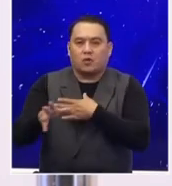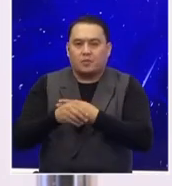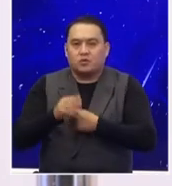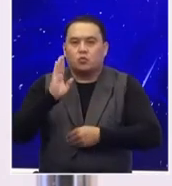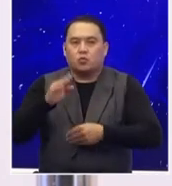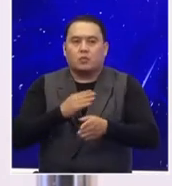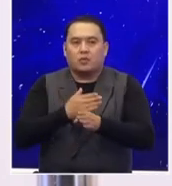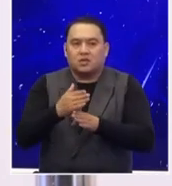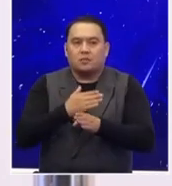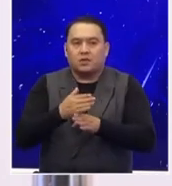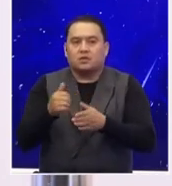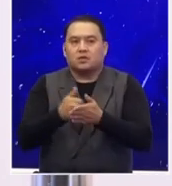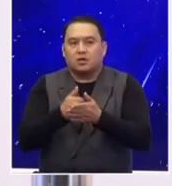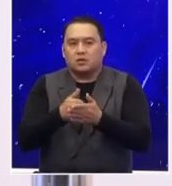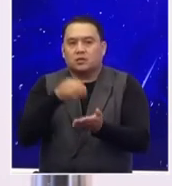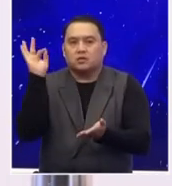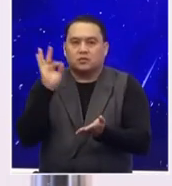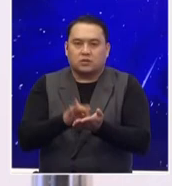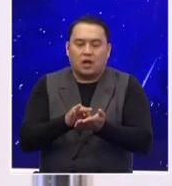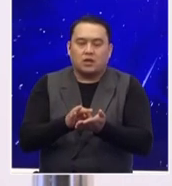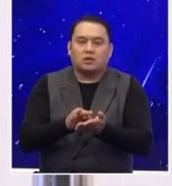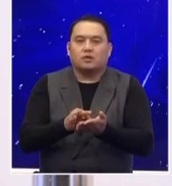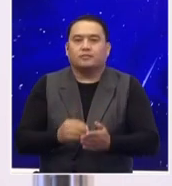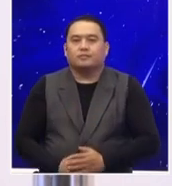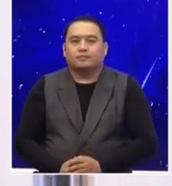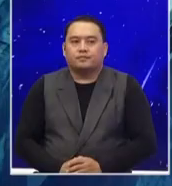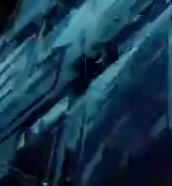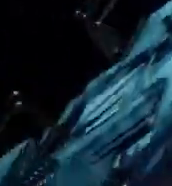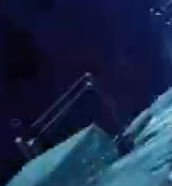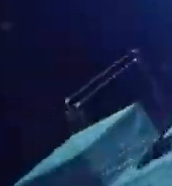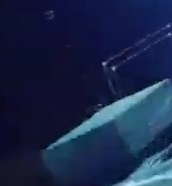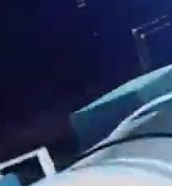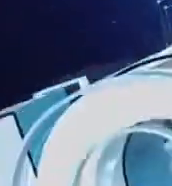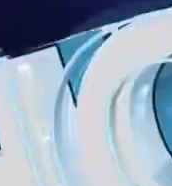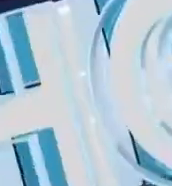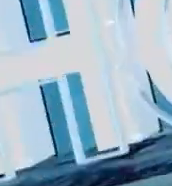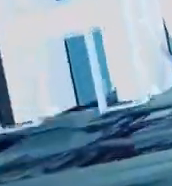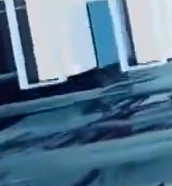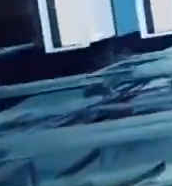усилиями будем планомерно достигать поставленные цели во благо общества.